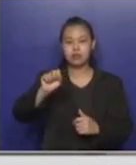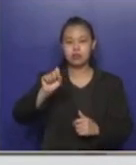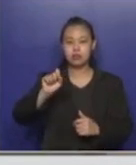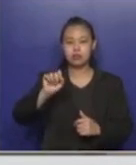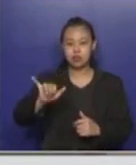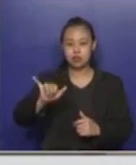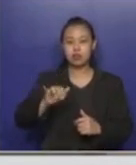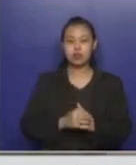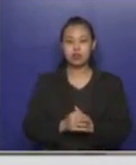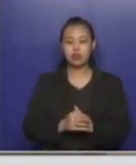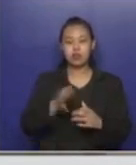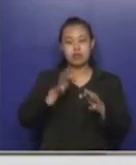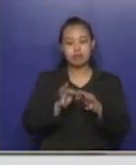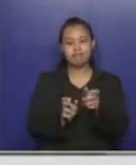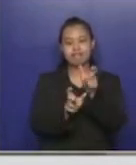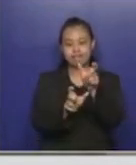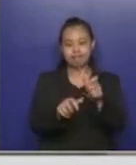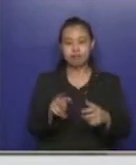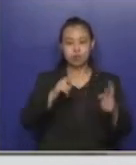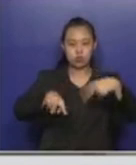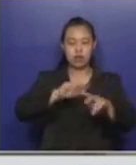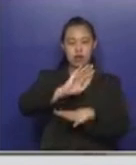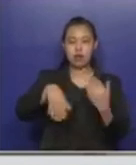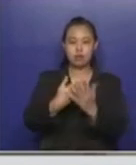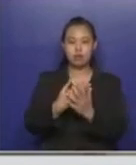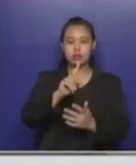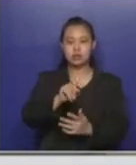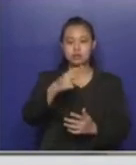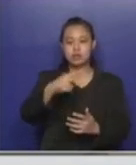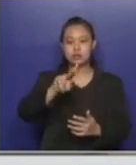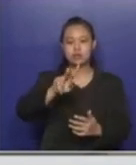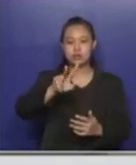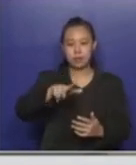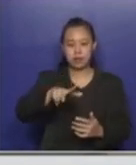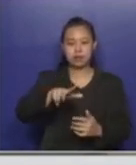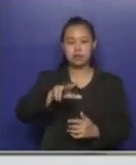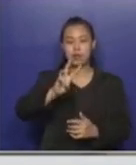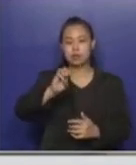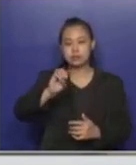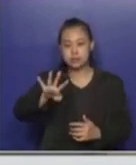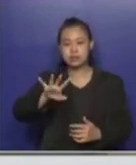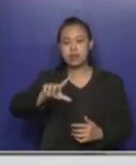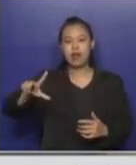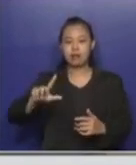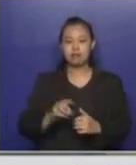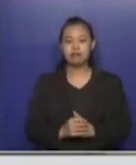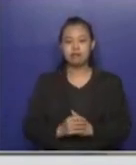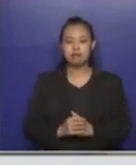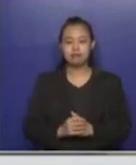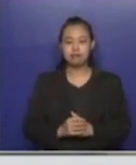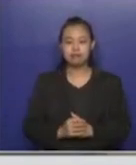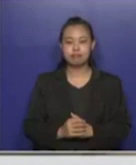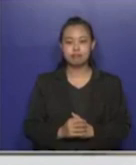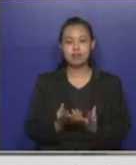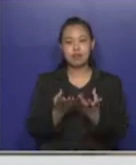ประกันสินเชื่อนะคะรวมแล้วทั้งก้อนอยู่ที่ 13,064 ล้านบาทซึ่งตัวเลขนี้ก็ไม่